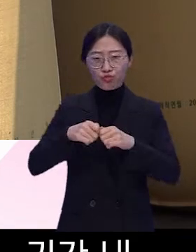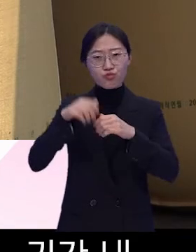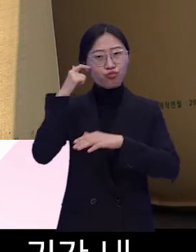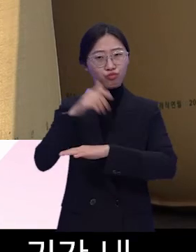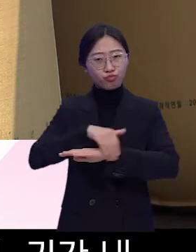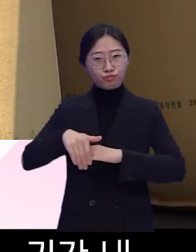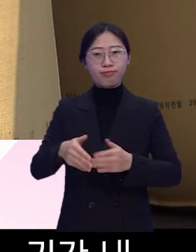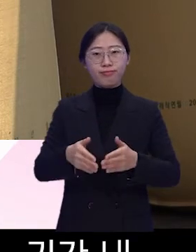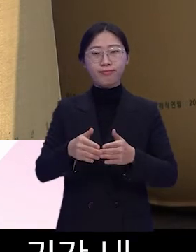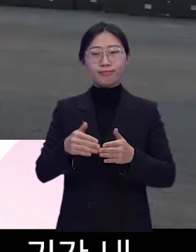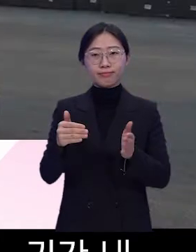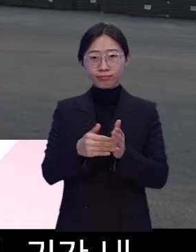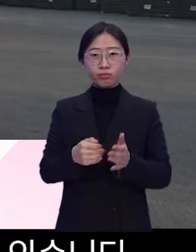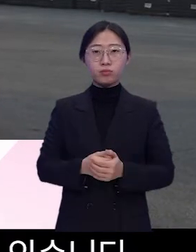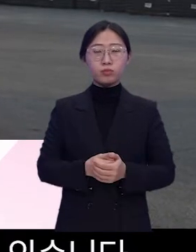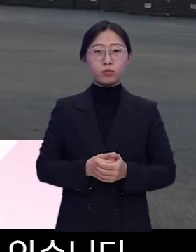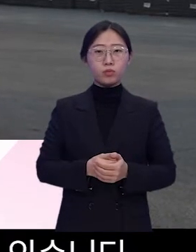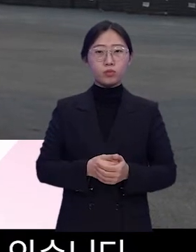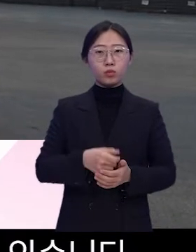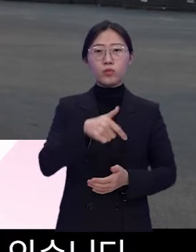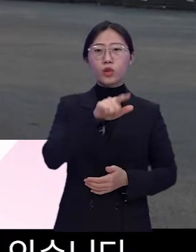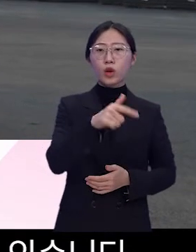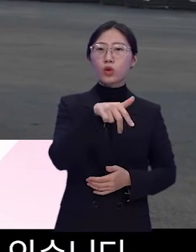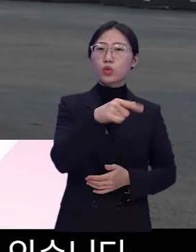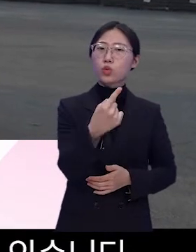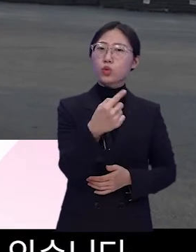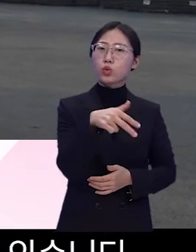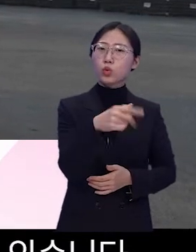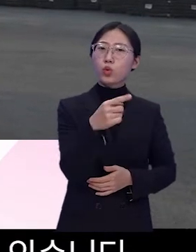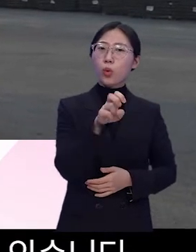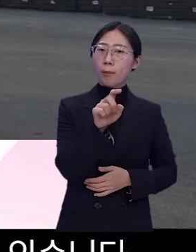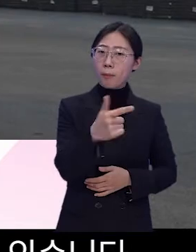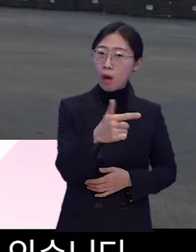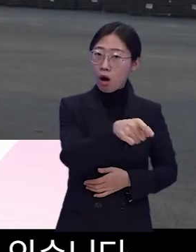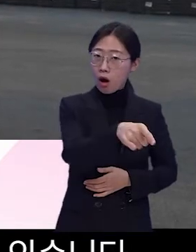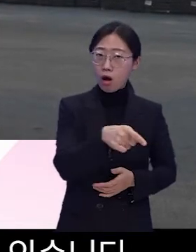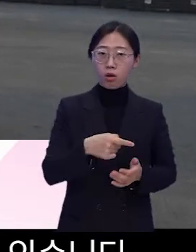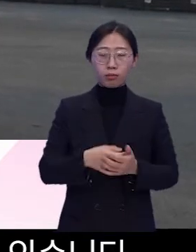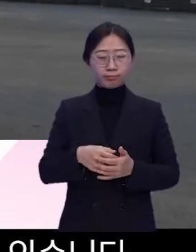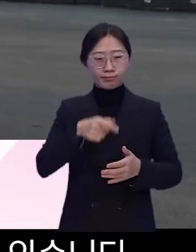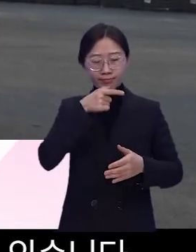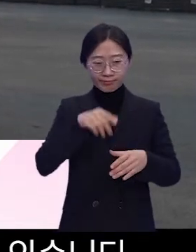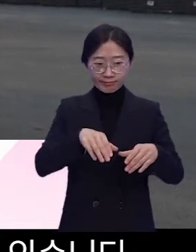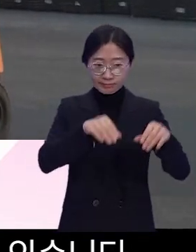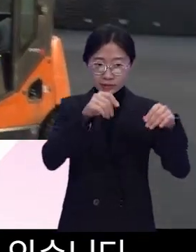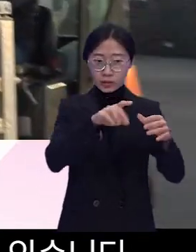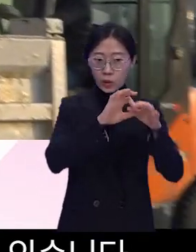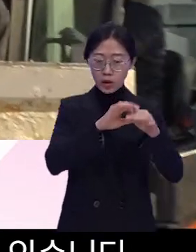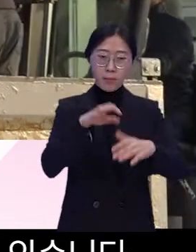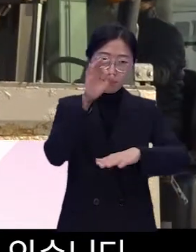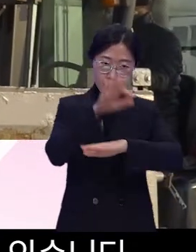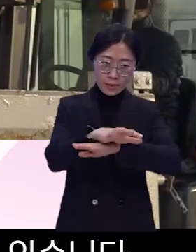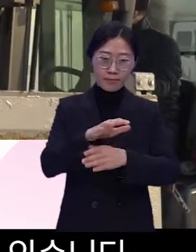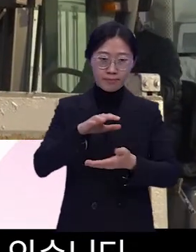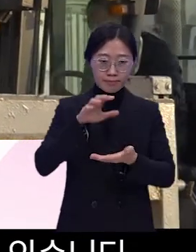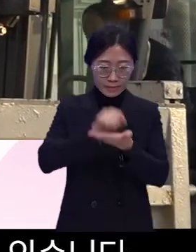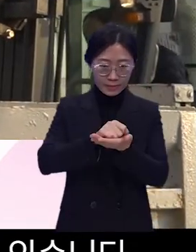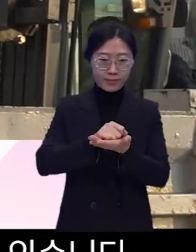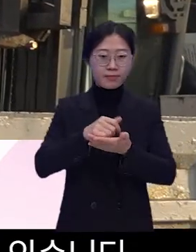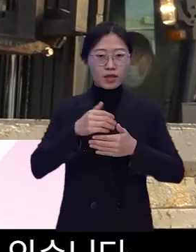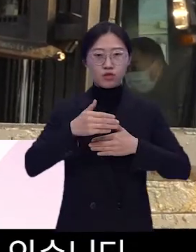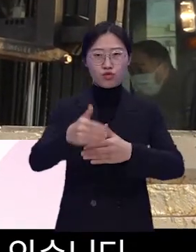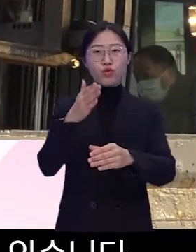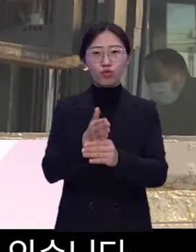계획을 수립했으며 기간 내 배정 물량 전량 매입과 건조벼 톤백 매입률 100%를 목표로